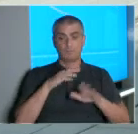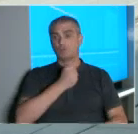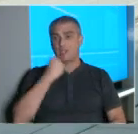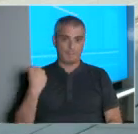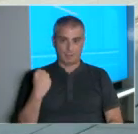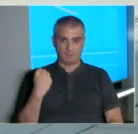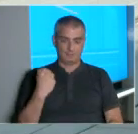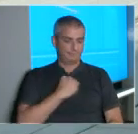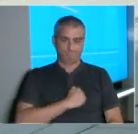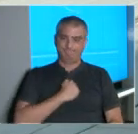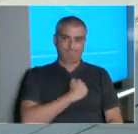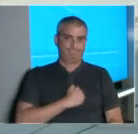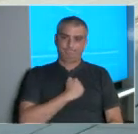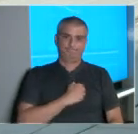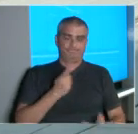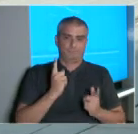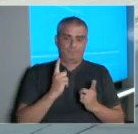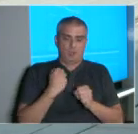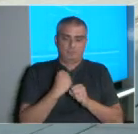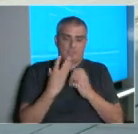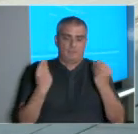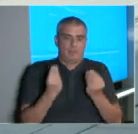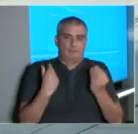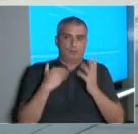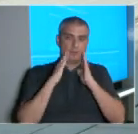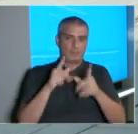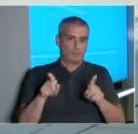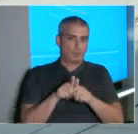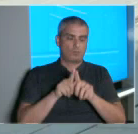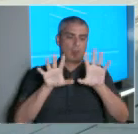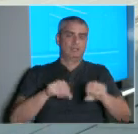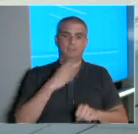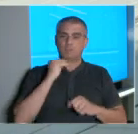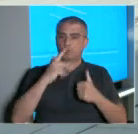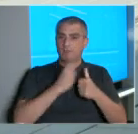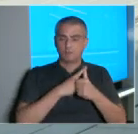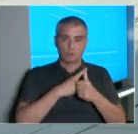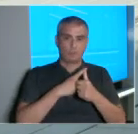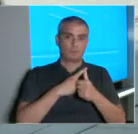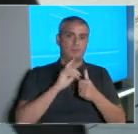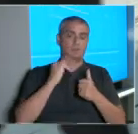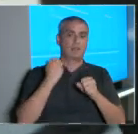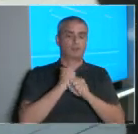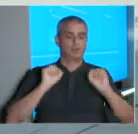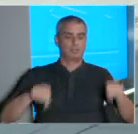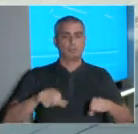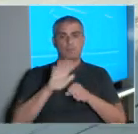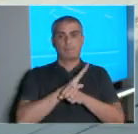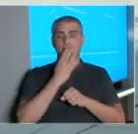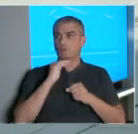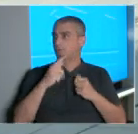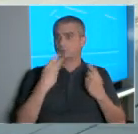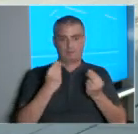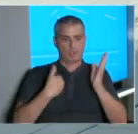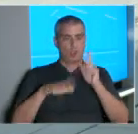ימנית, לצערנו היא לא ביצעה הרבה מאוד דברים שהימין מאמין בהם, כמו לספח את יהודה ושומרון, כן, להכיל את הריבונות המלאה ליהודה ושומרון, שזה